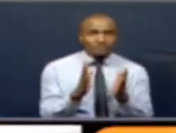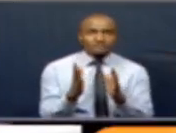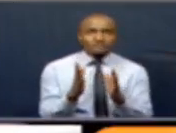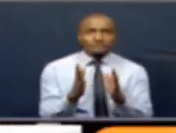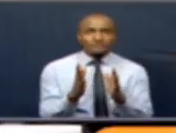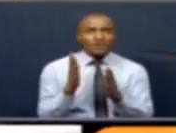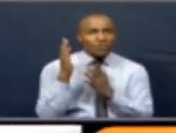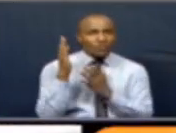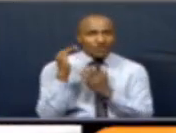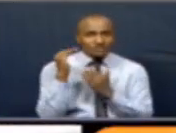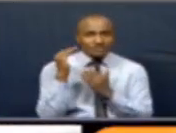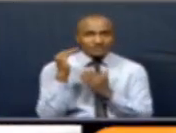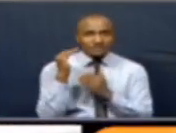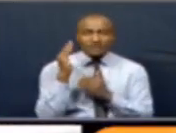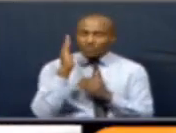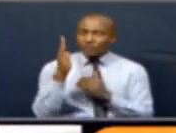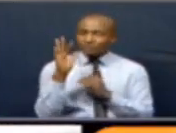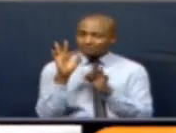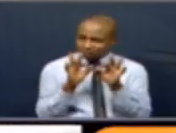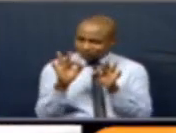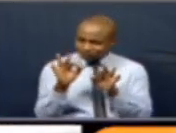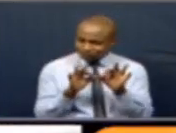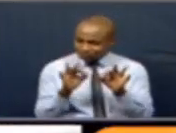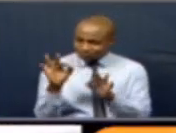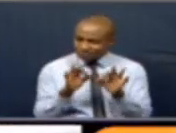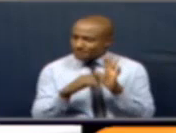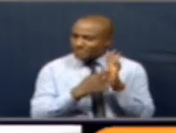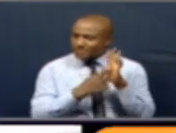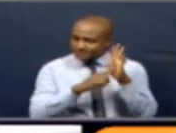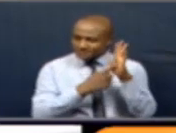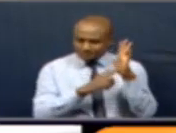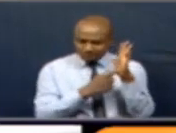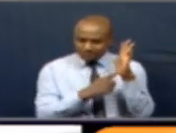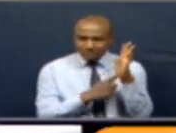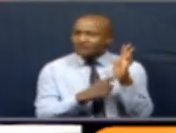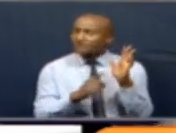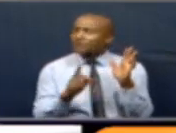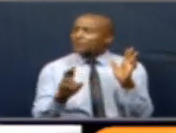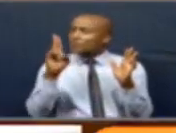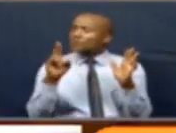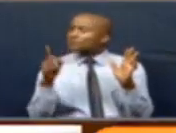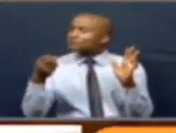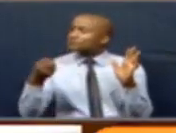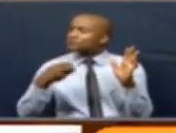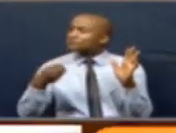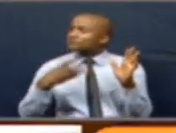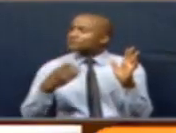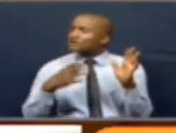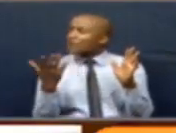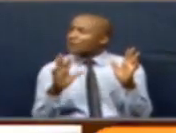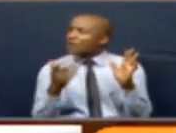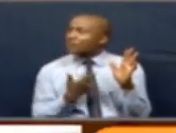we expect, that he will be able to unveil the details of the answer. Kwa sababu